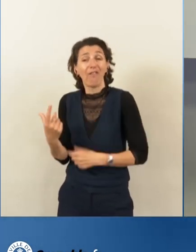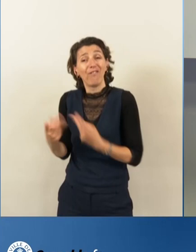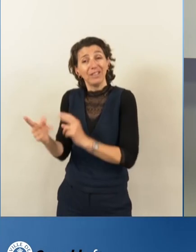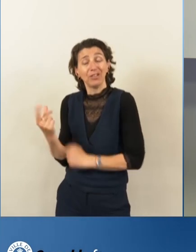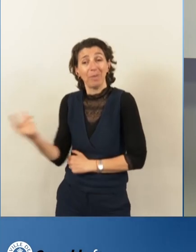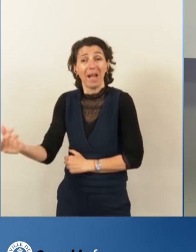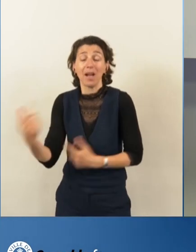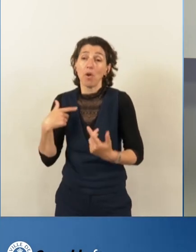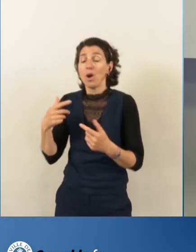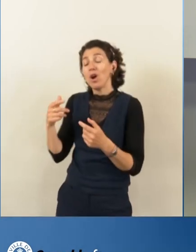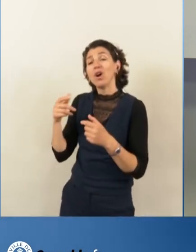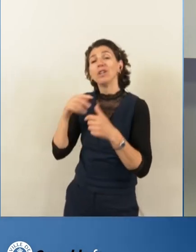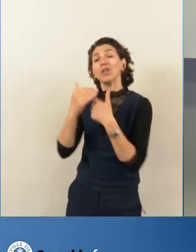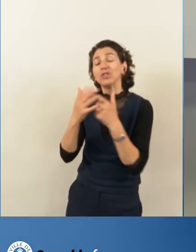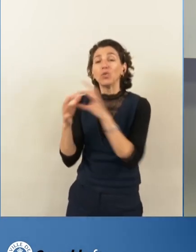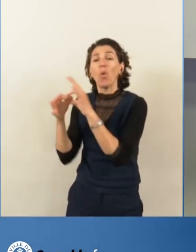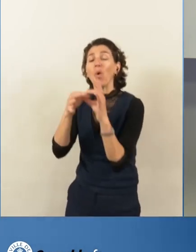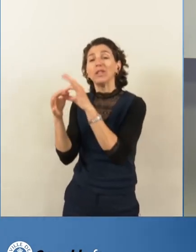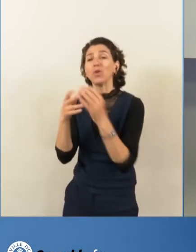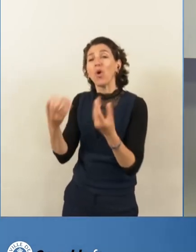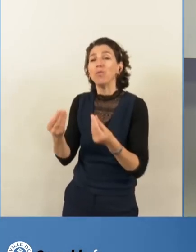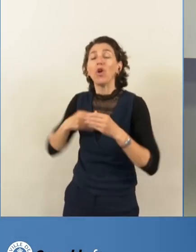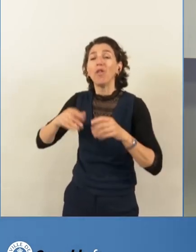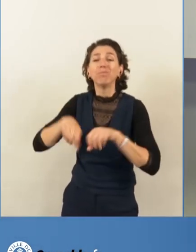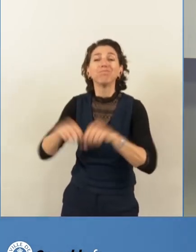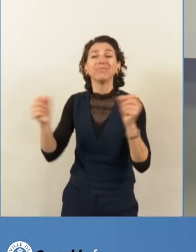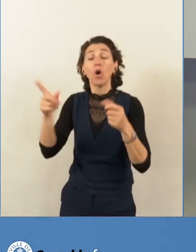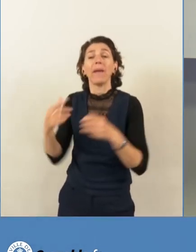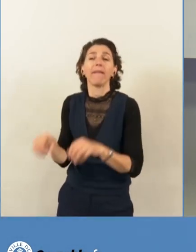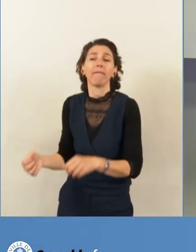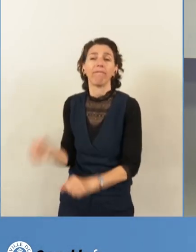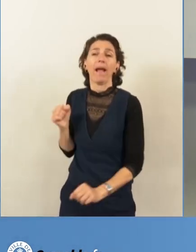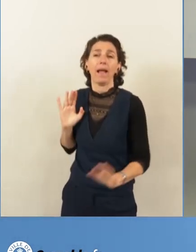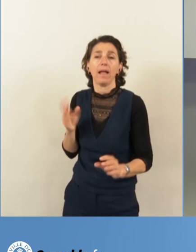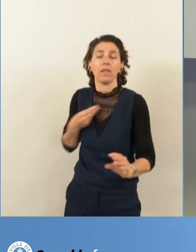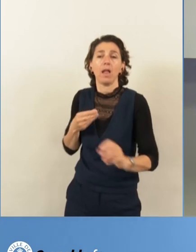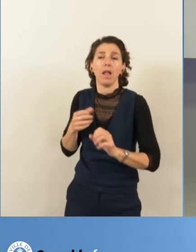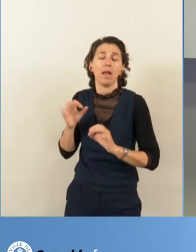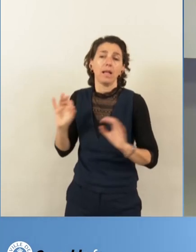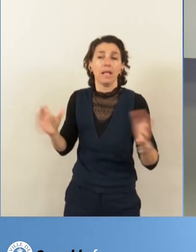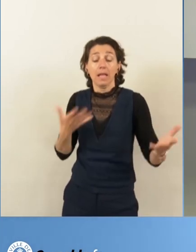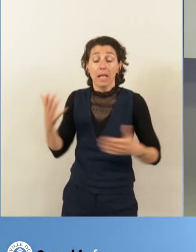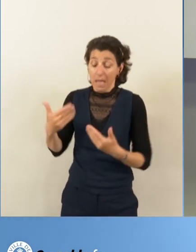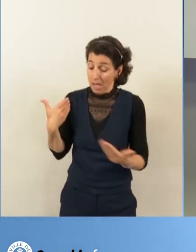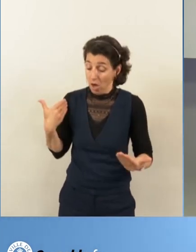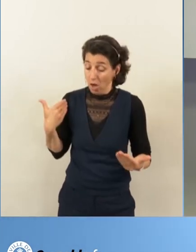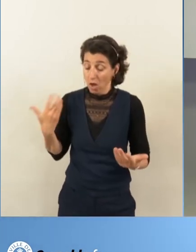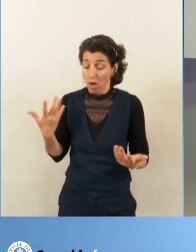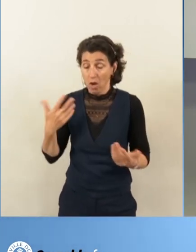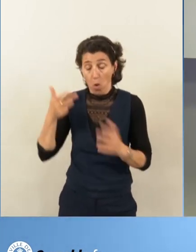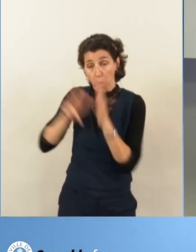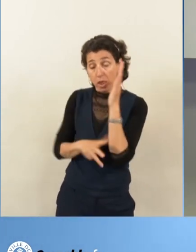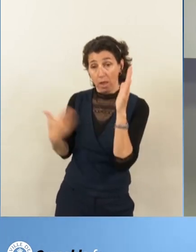freiner le caractère institutionnel des relations ce maire a organisé un peu plus tard que cet automne